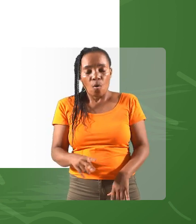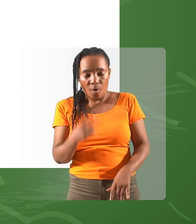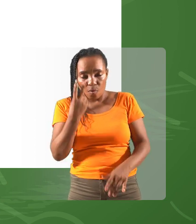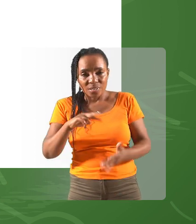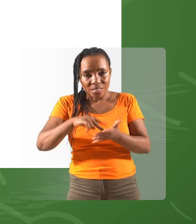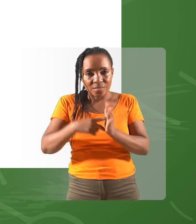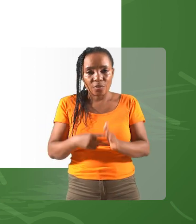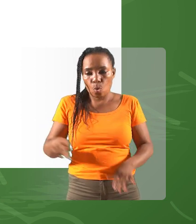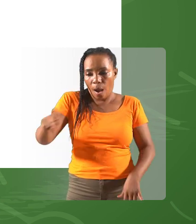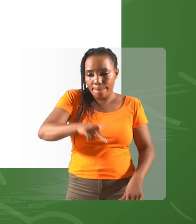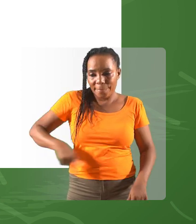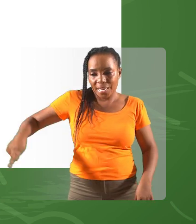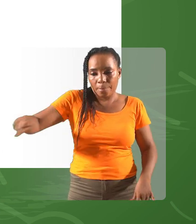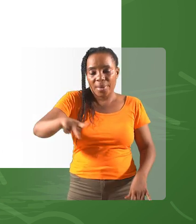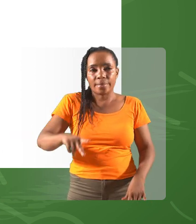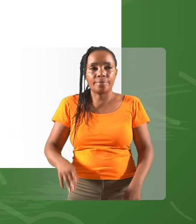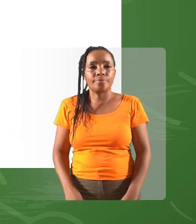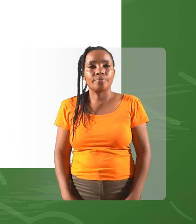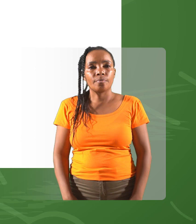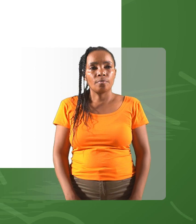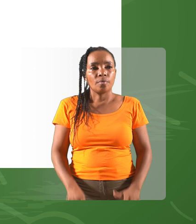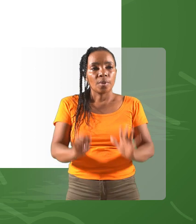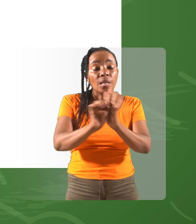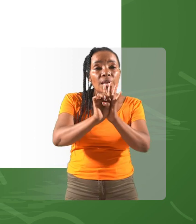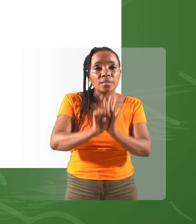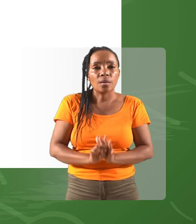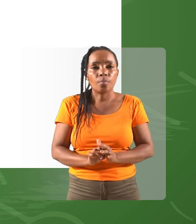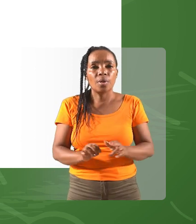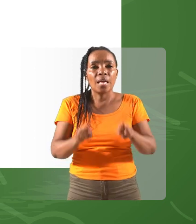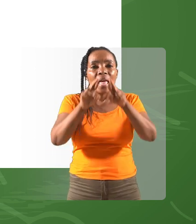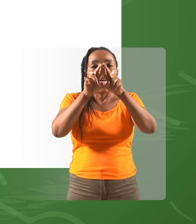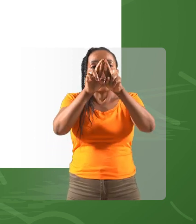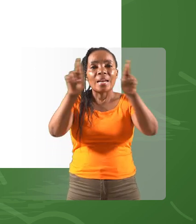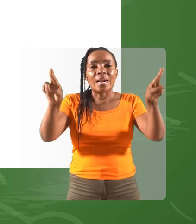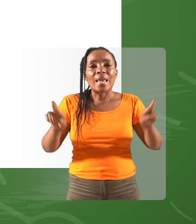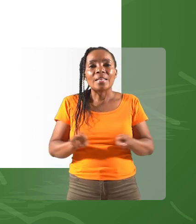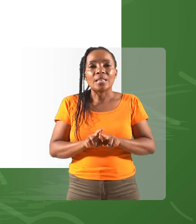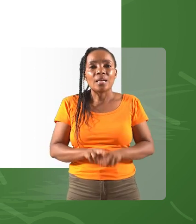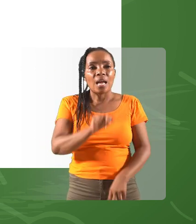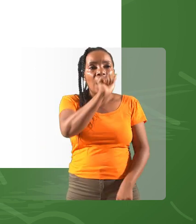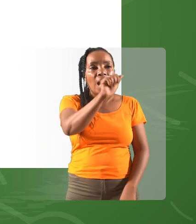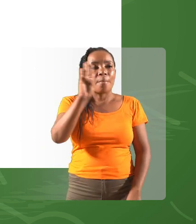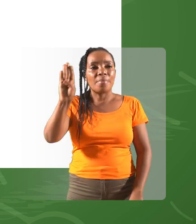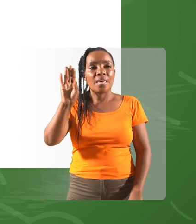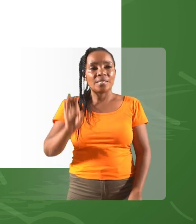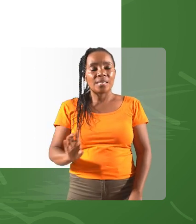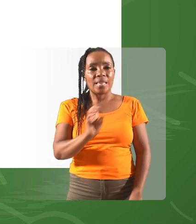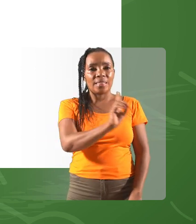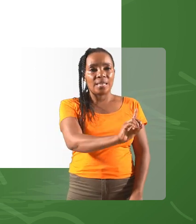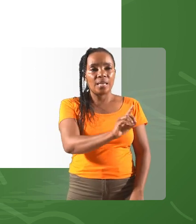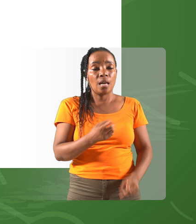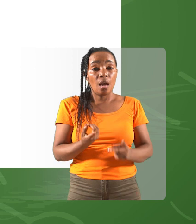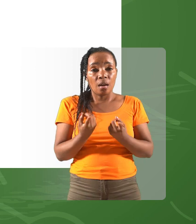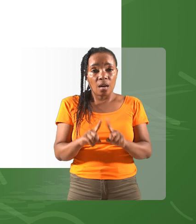périmètre. Soit un rectangle A, B, C, D. Lorsque je